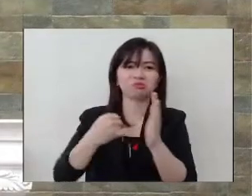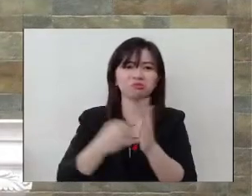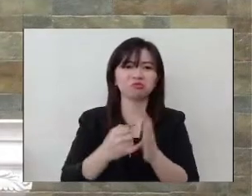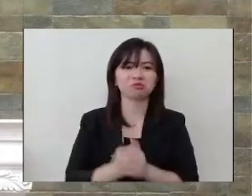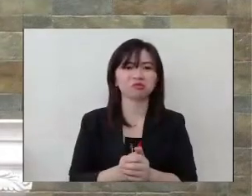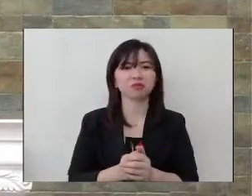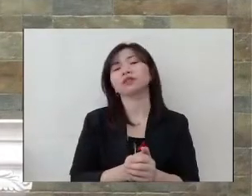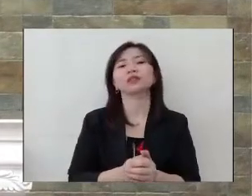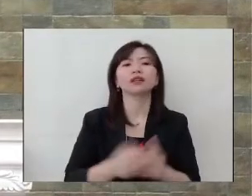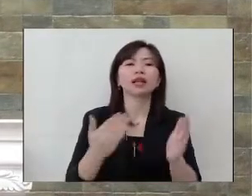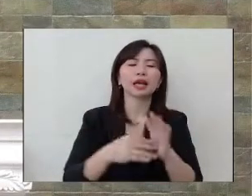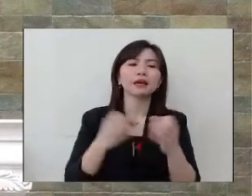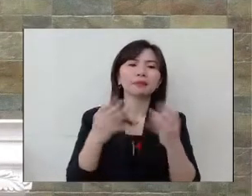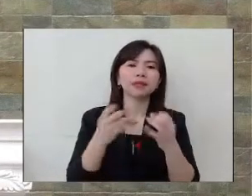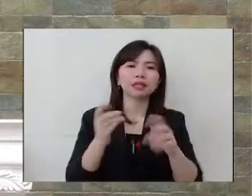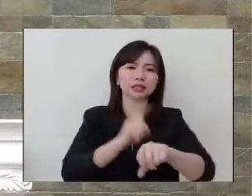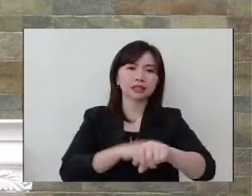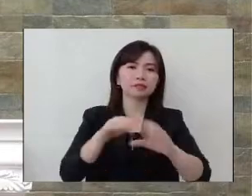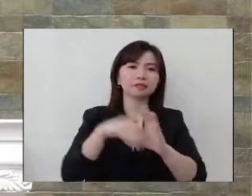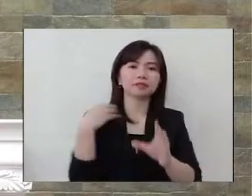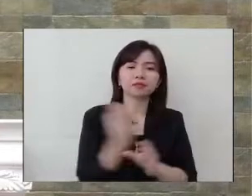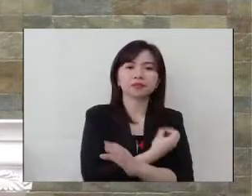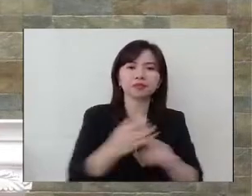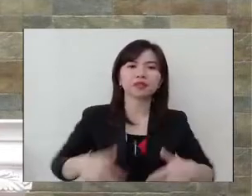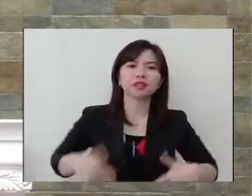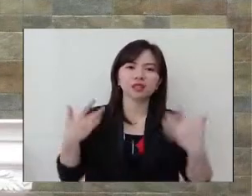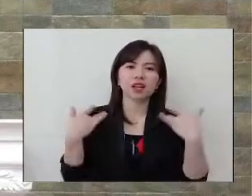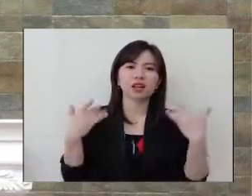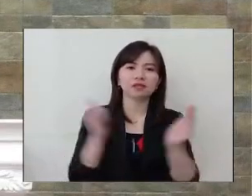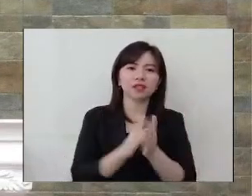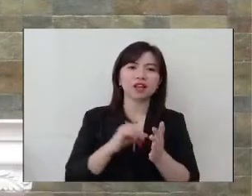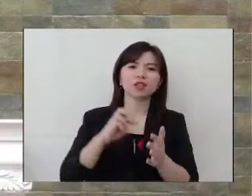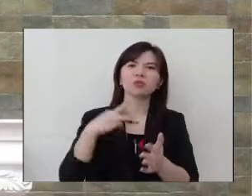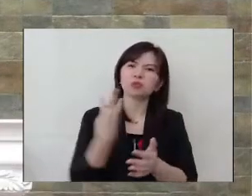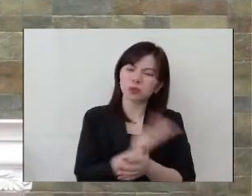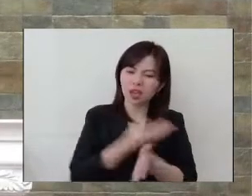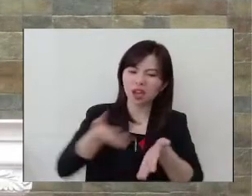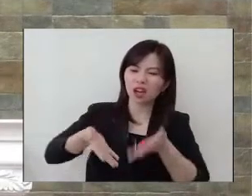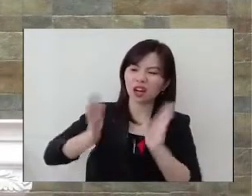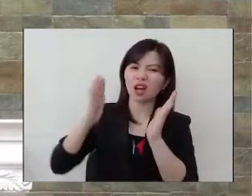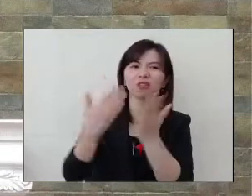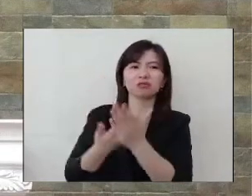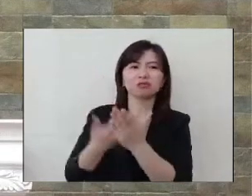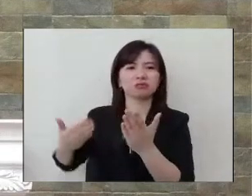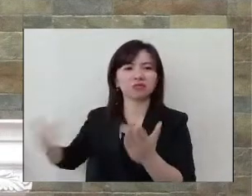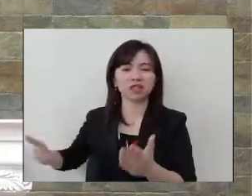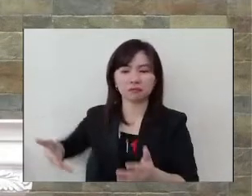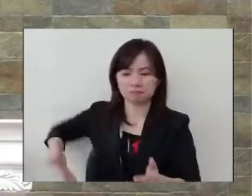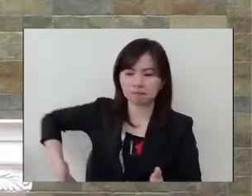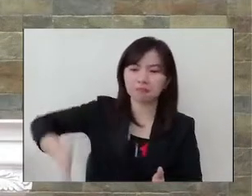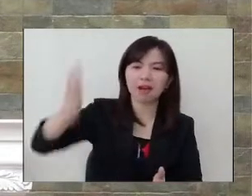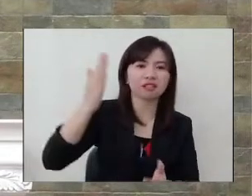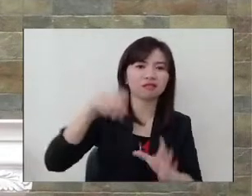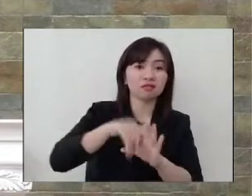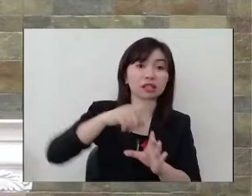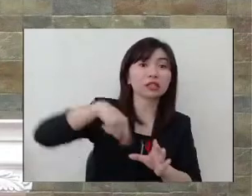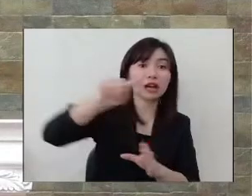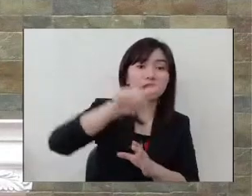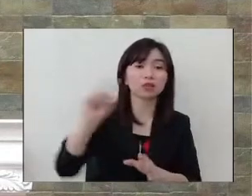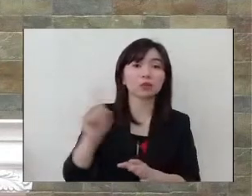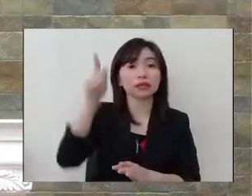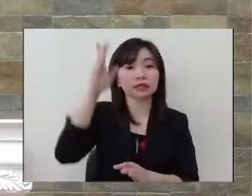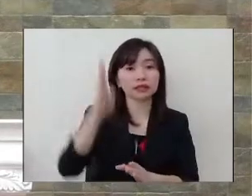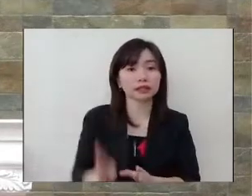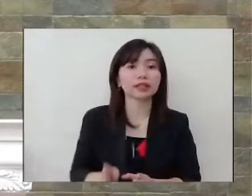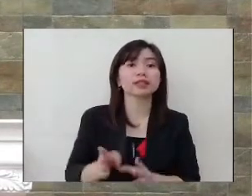maraming beses sa ating buhay na marami na tayong pinalampas na bagay na ibinibigay sa atin ng Panginoon upang maayos